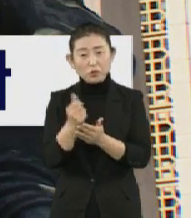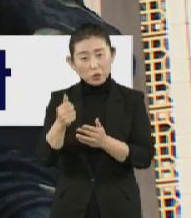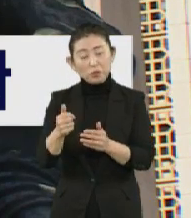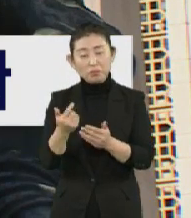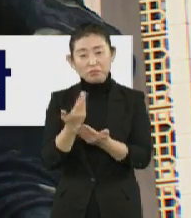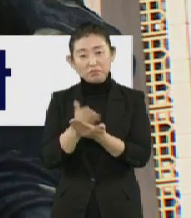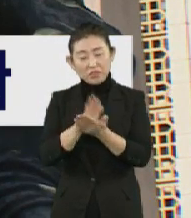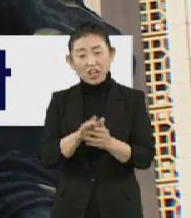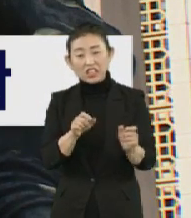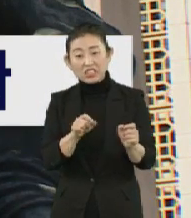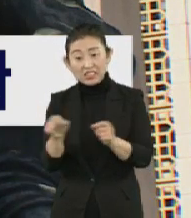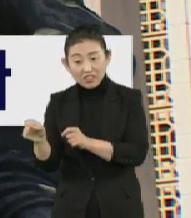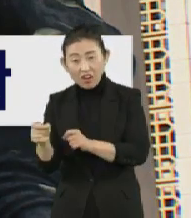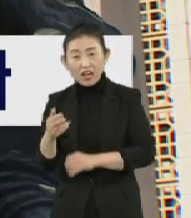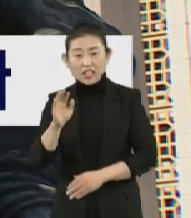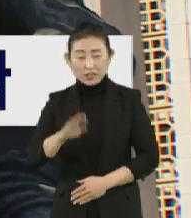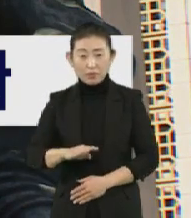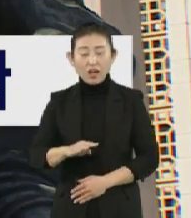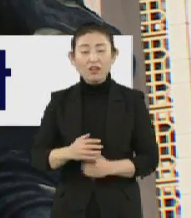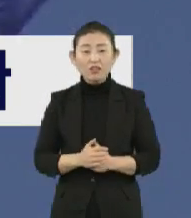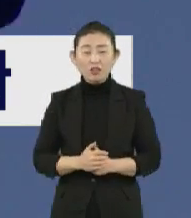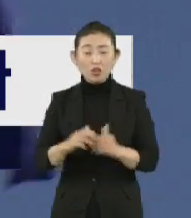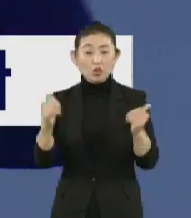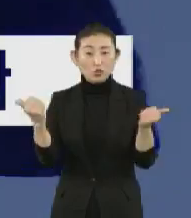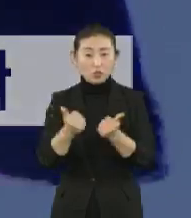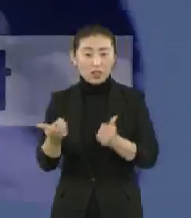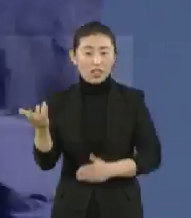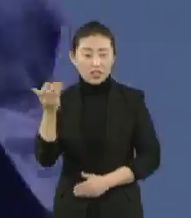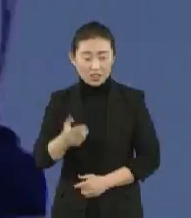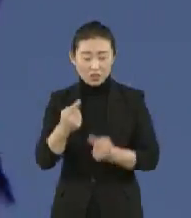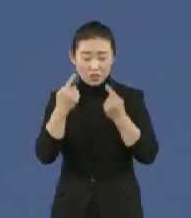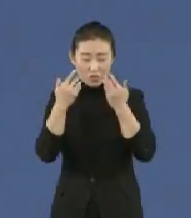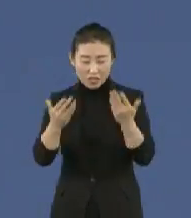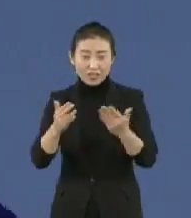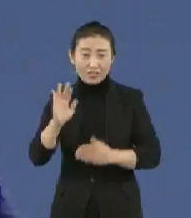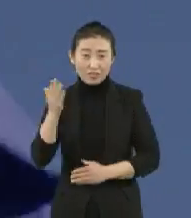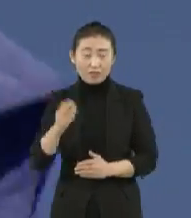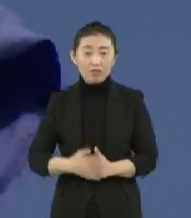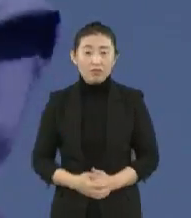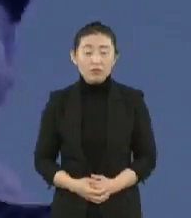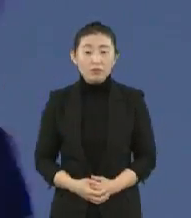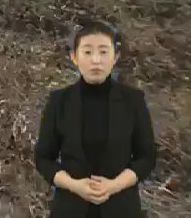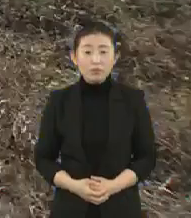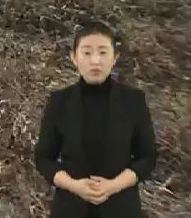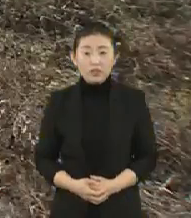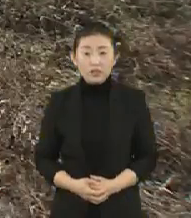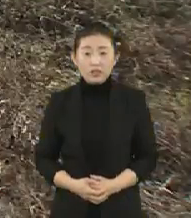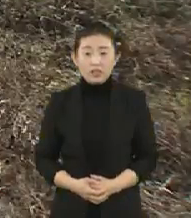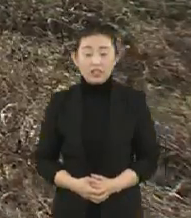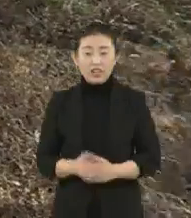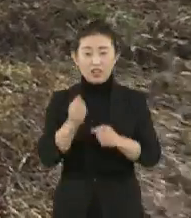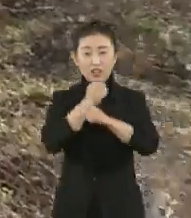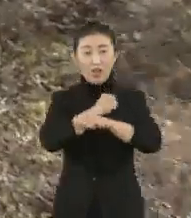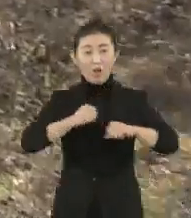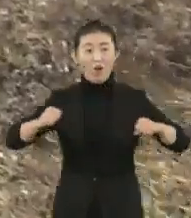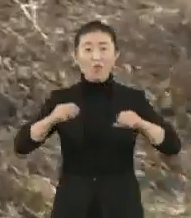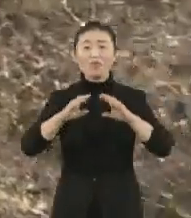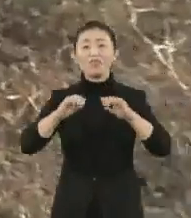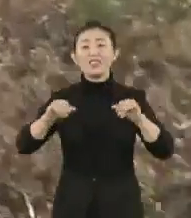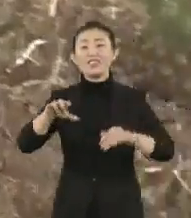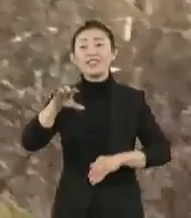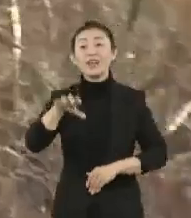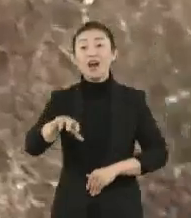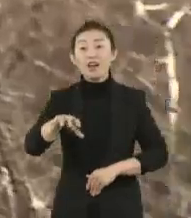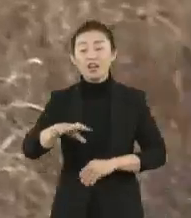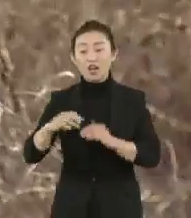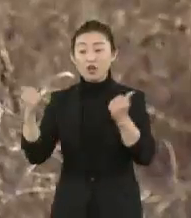늦어지더라도 국회 이전이란 명제는 흔들림 없이 추진할 수 있게 됐습니다. 문제는 이 넓은 유보지에